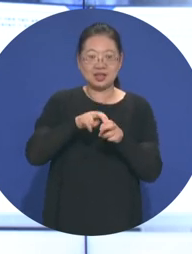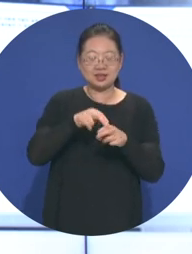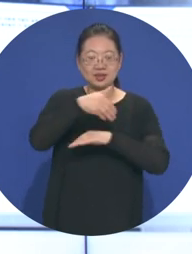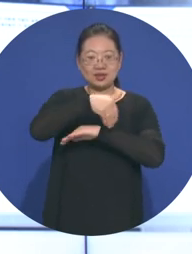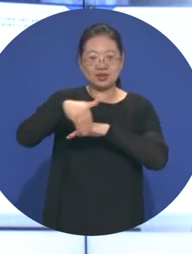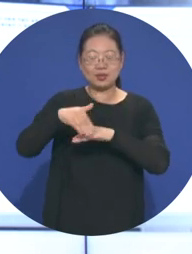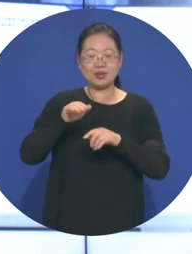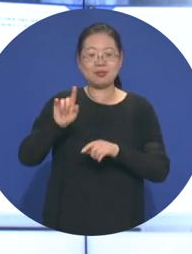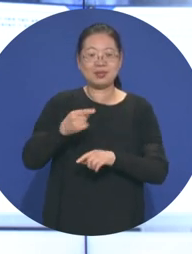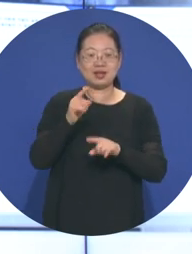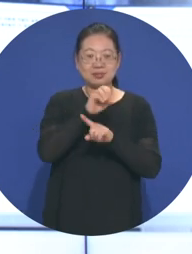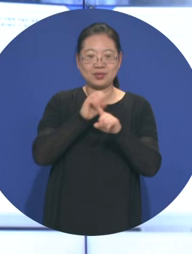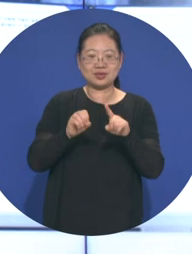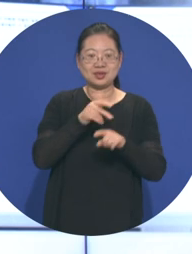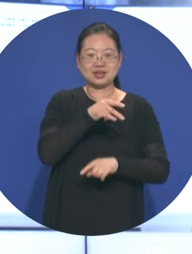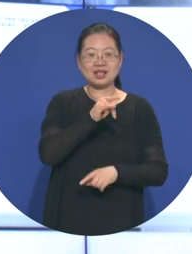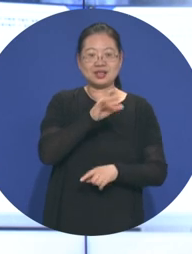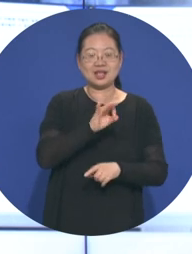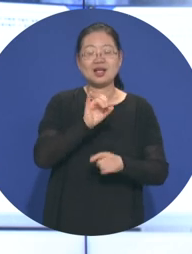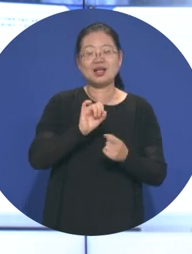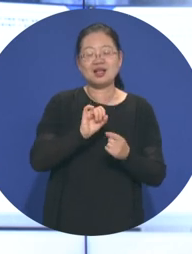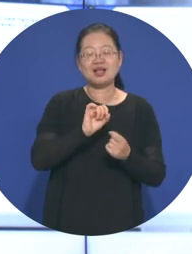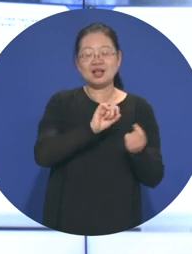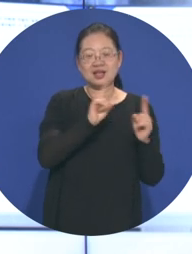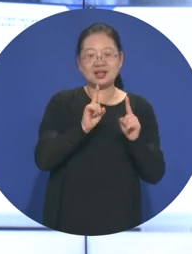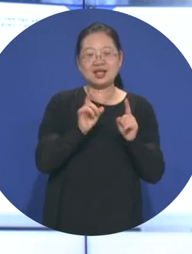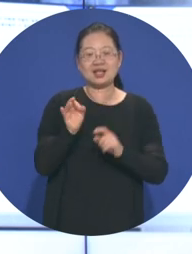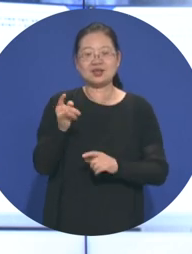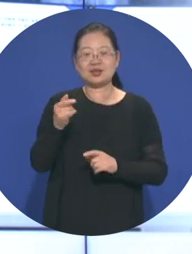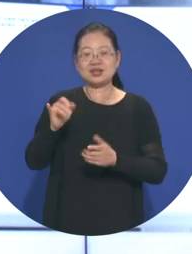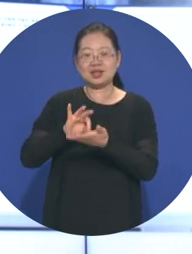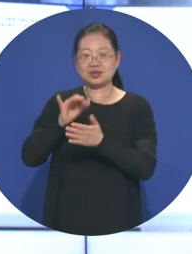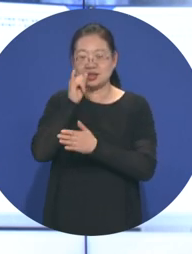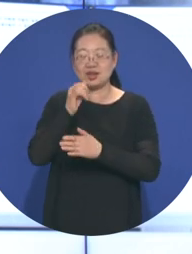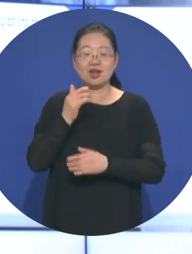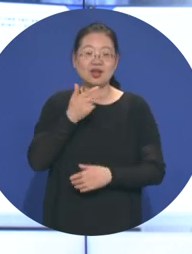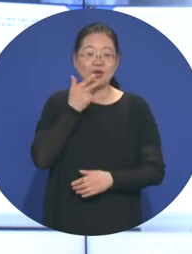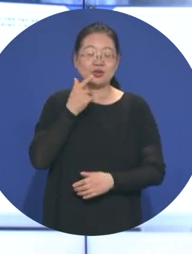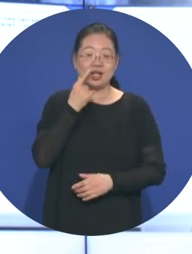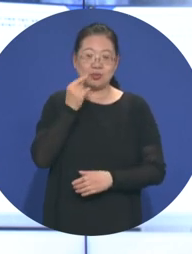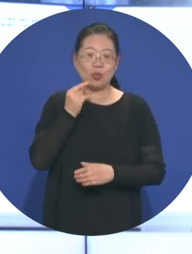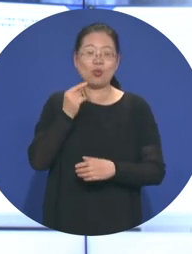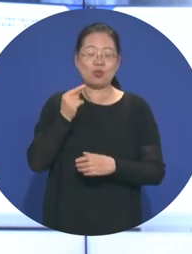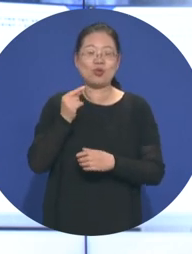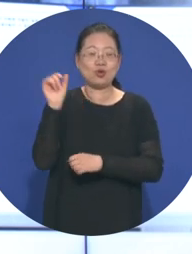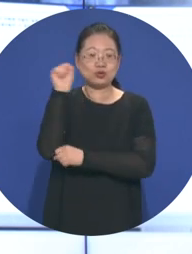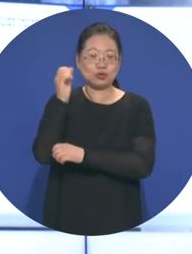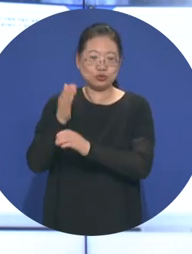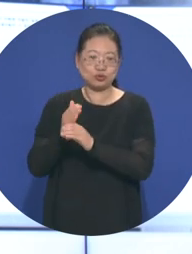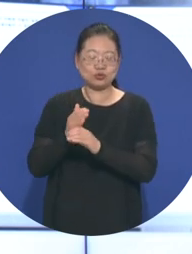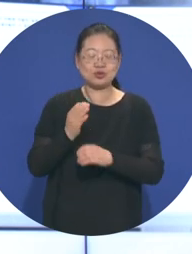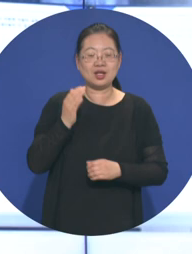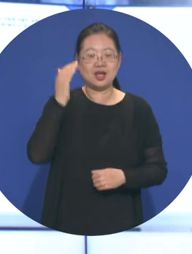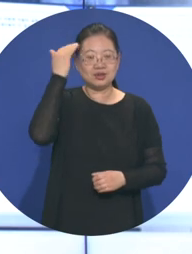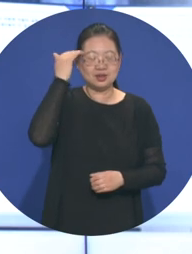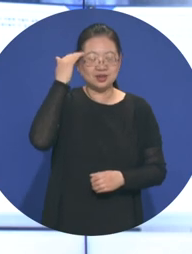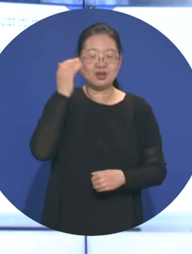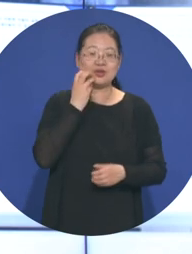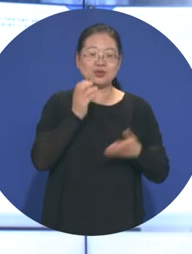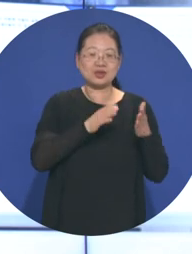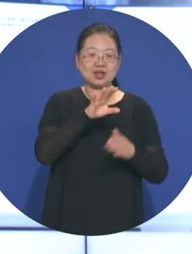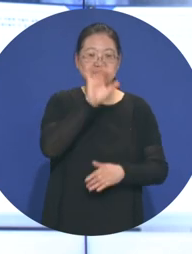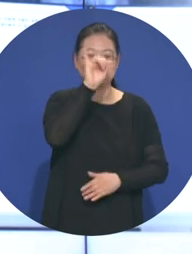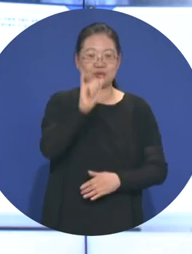설계하고 100% 재생에너지를 사용하는 자동차인데요. 영국, 일본에서는 운영 중이지만 국내에선 경기도가 전국